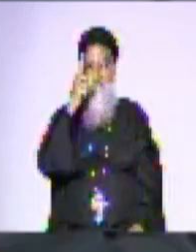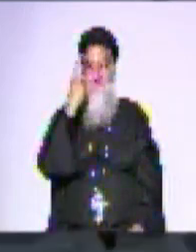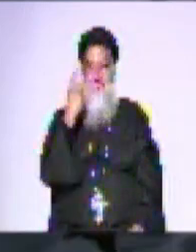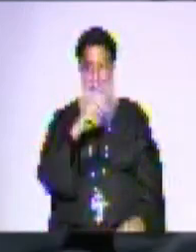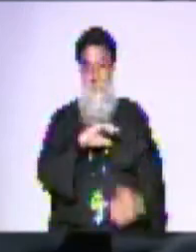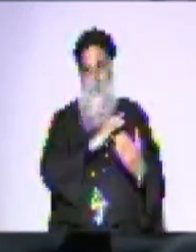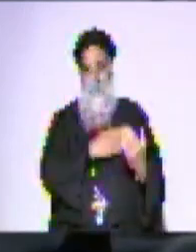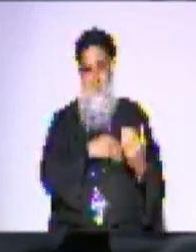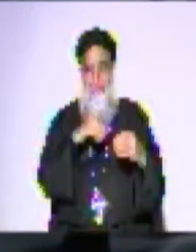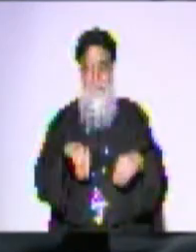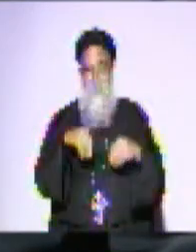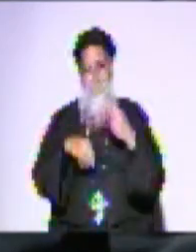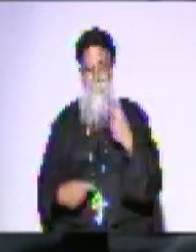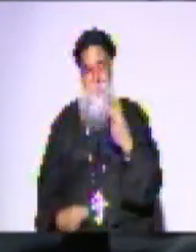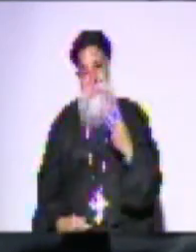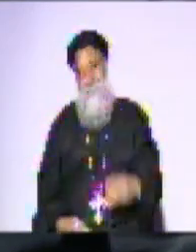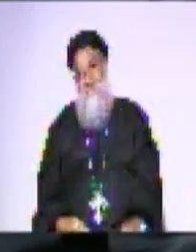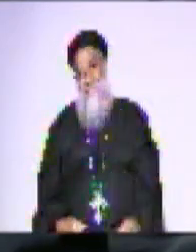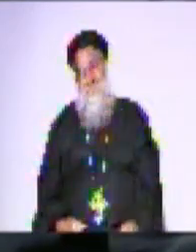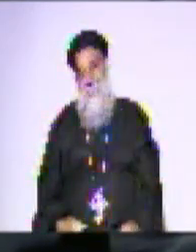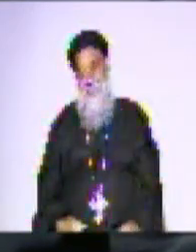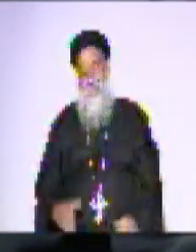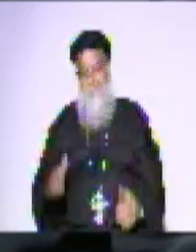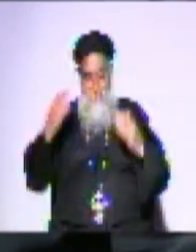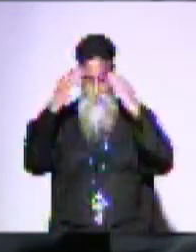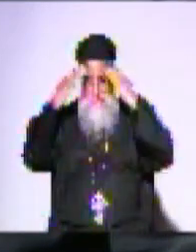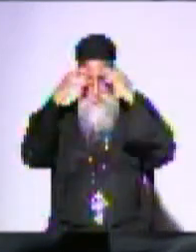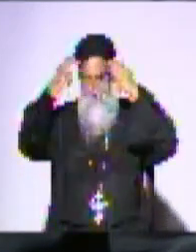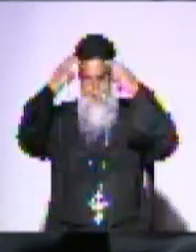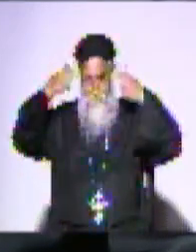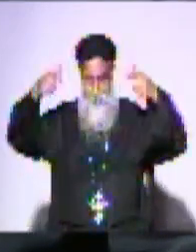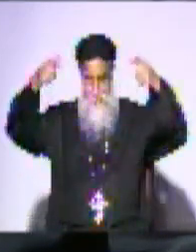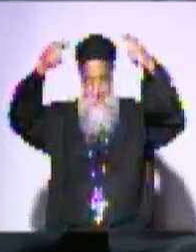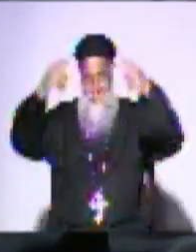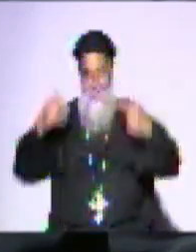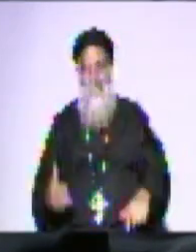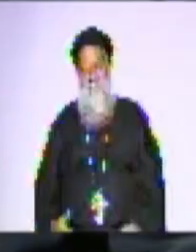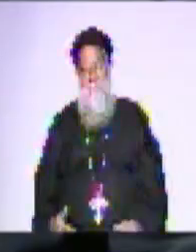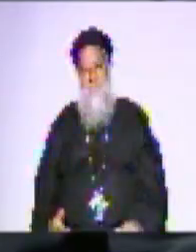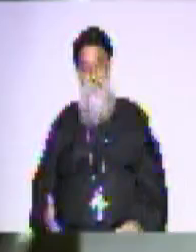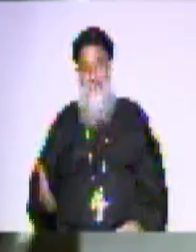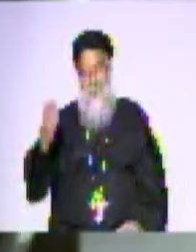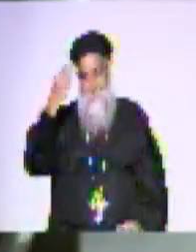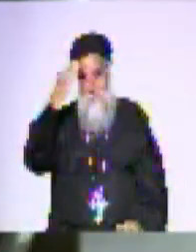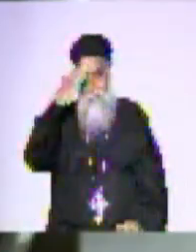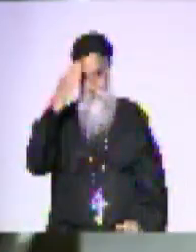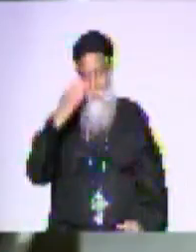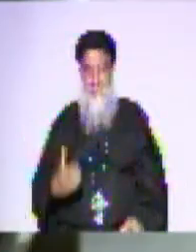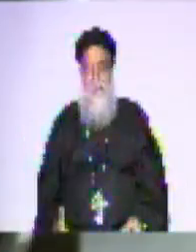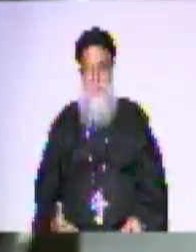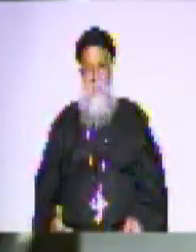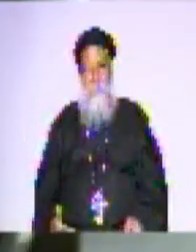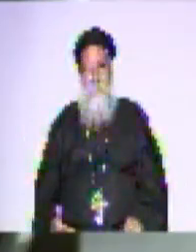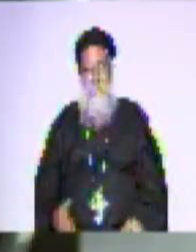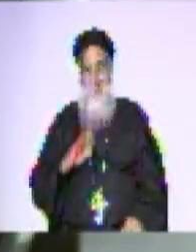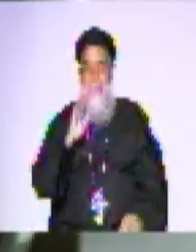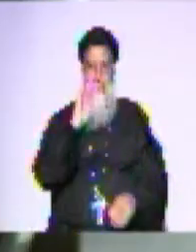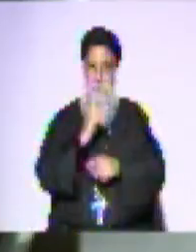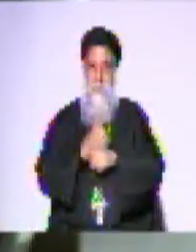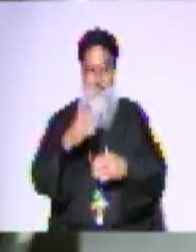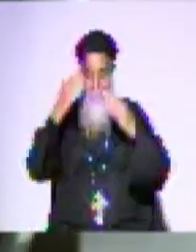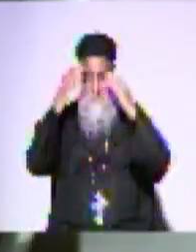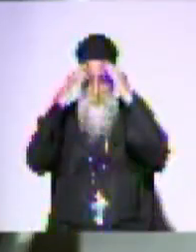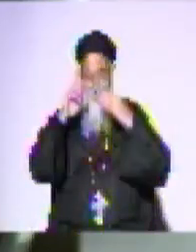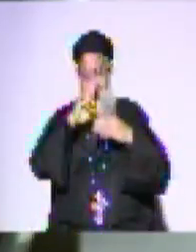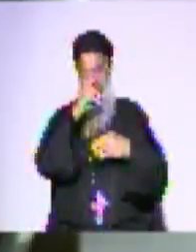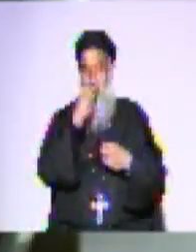واحد، معمودية واحد. واحد. شكرا سيدة. تعيش ربنا خيرك. شكر لقدسك على الكلام الجميل.